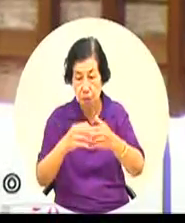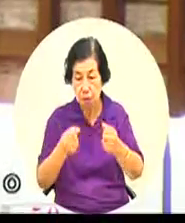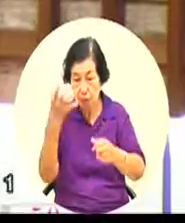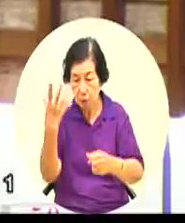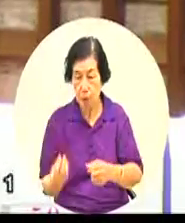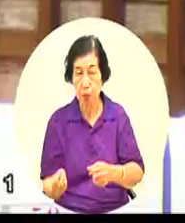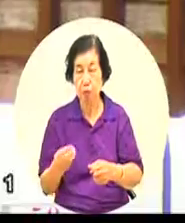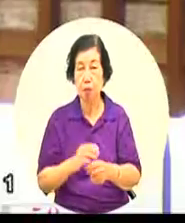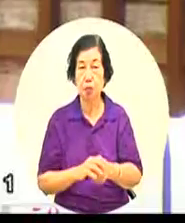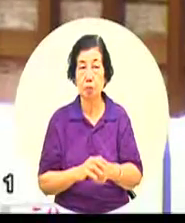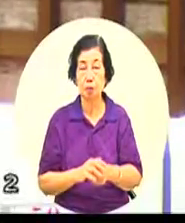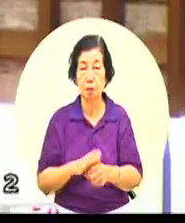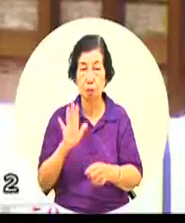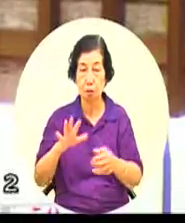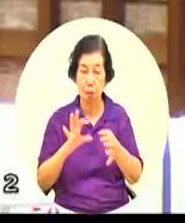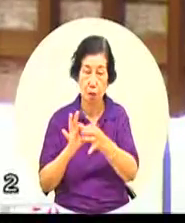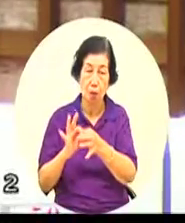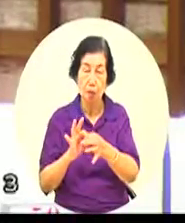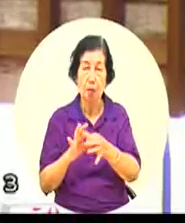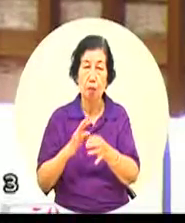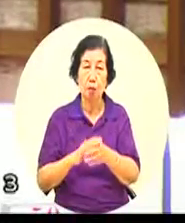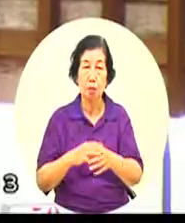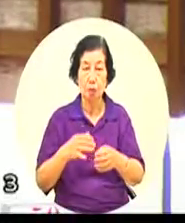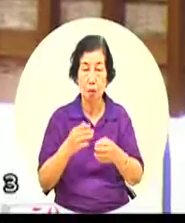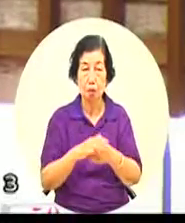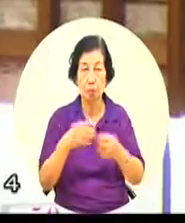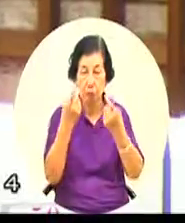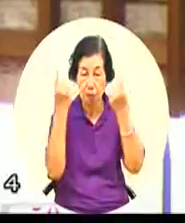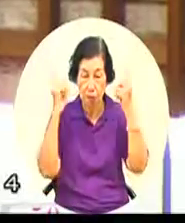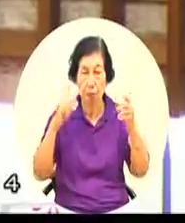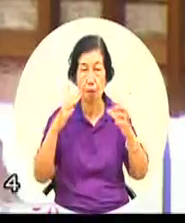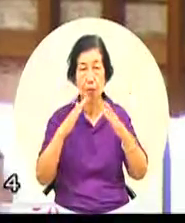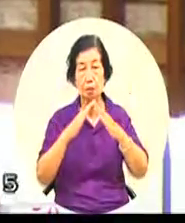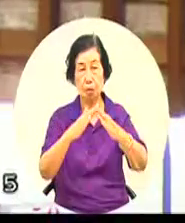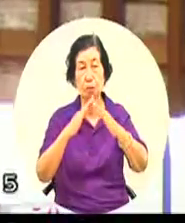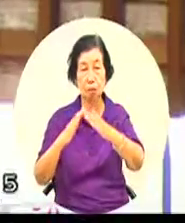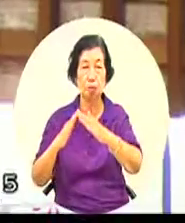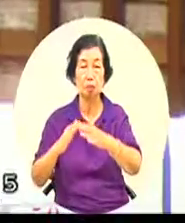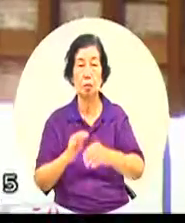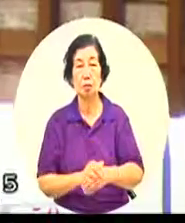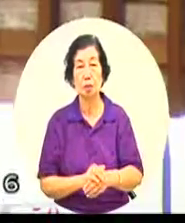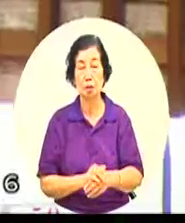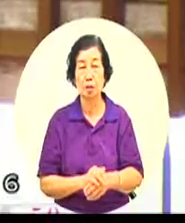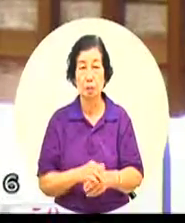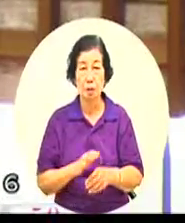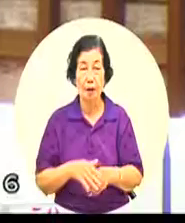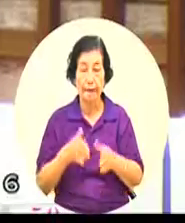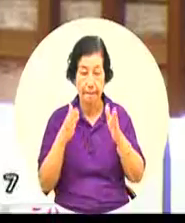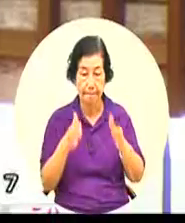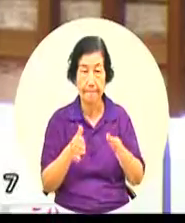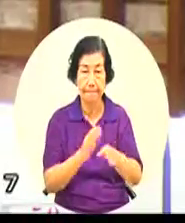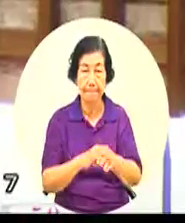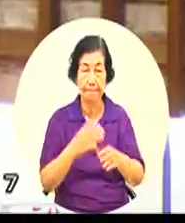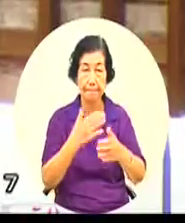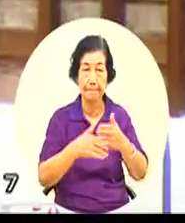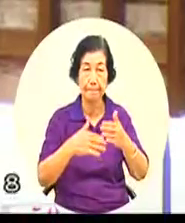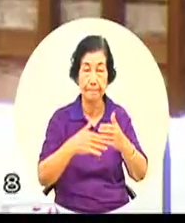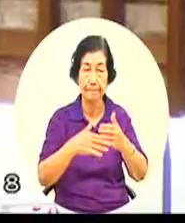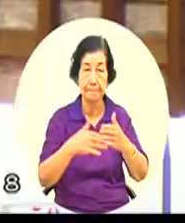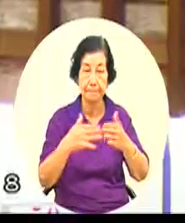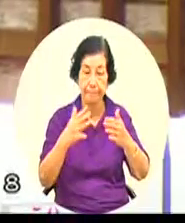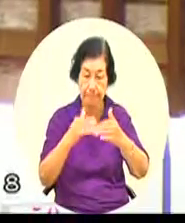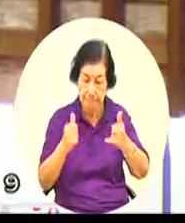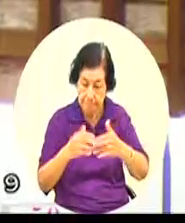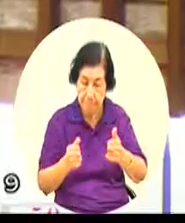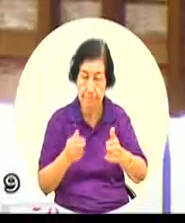校又是少子化，面临越来越少，那么对这些学生学校越来越少啊，